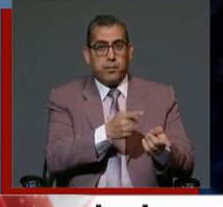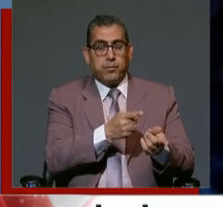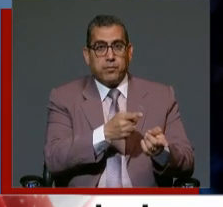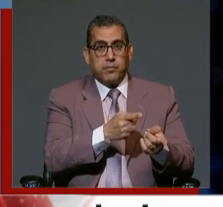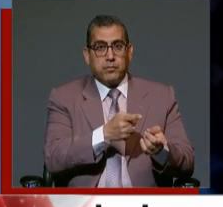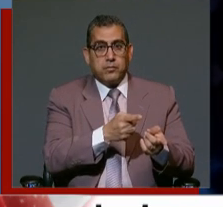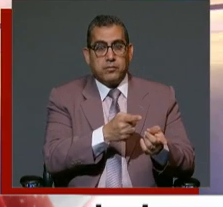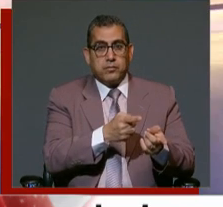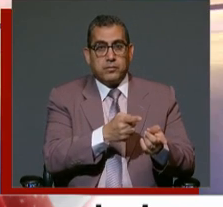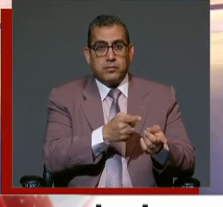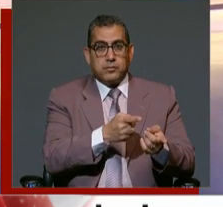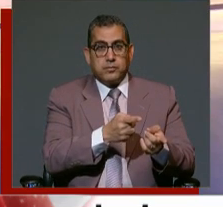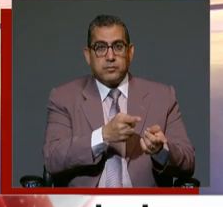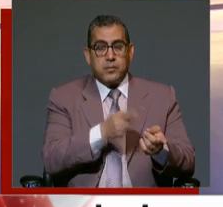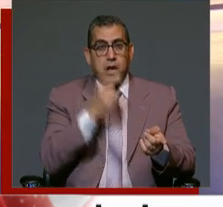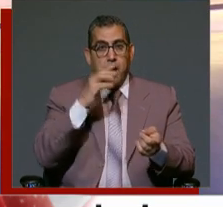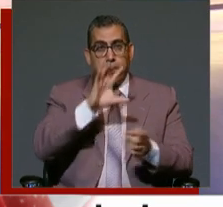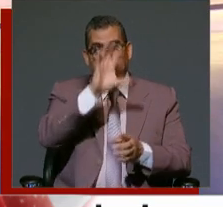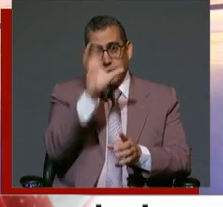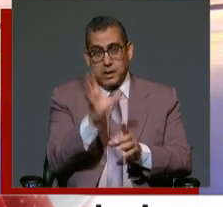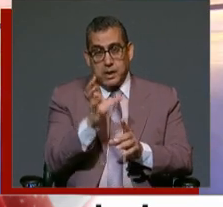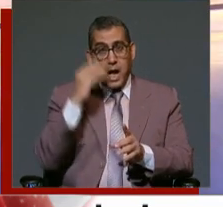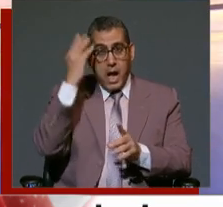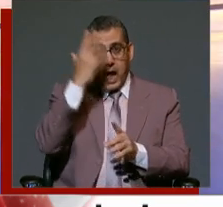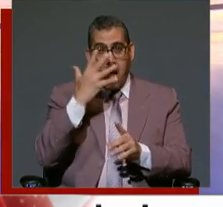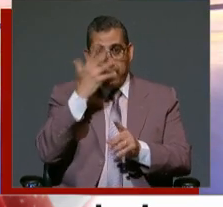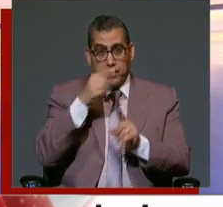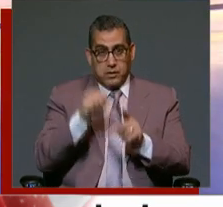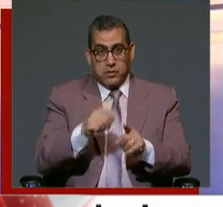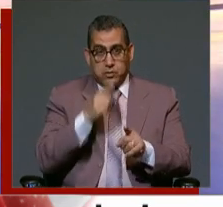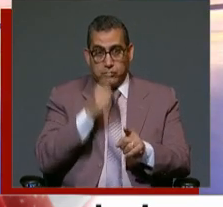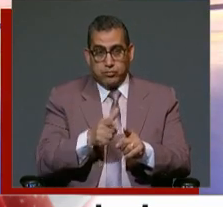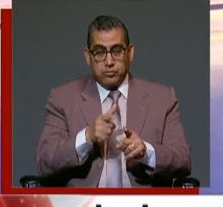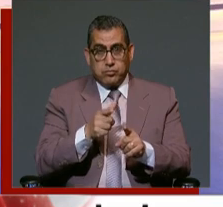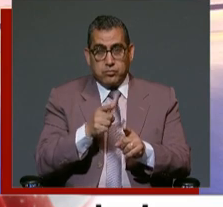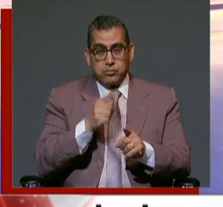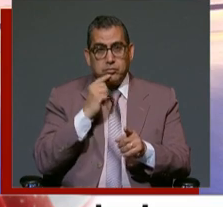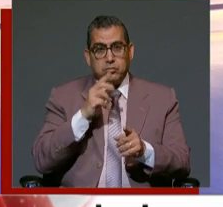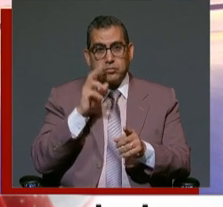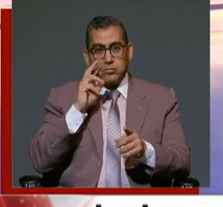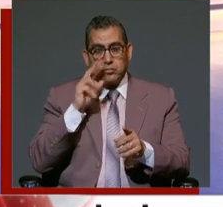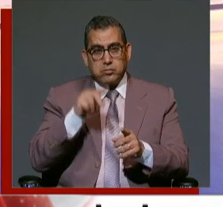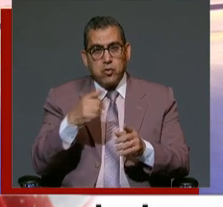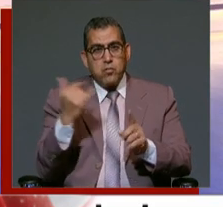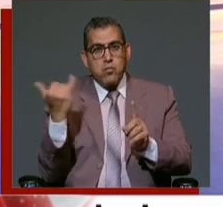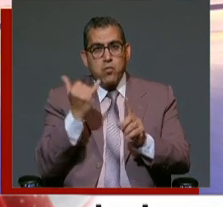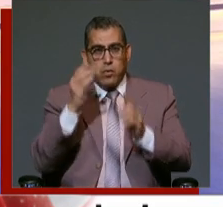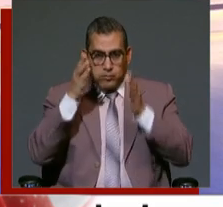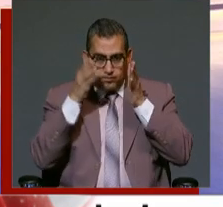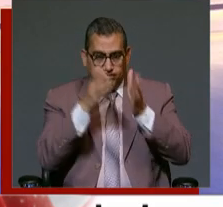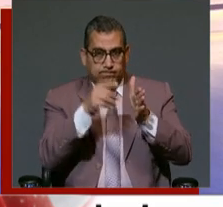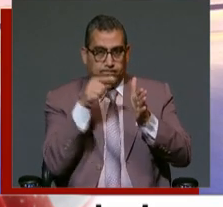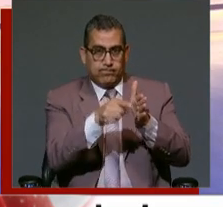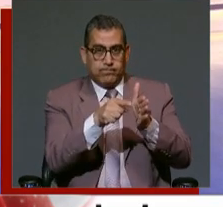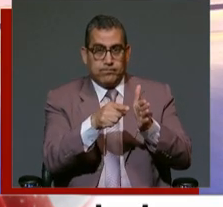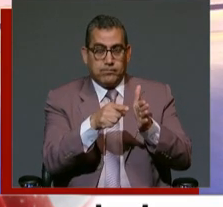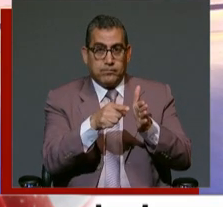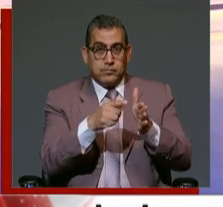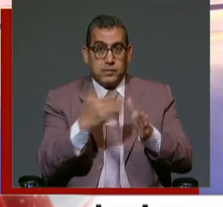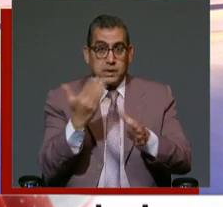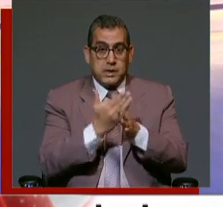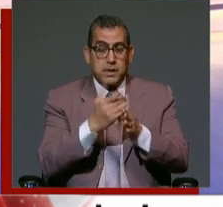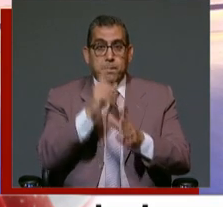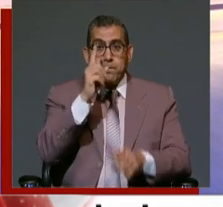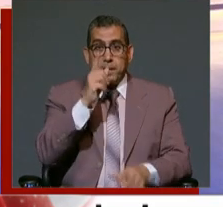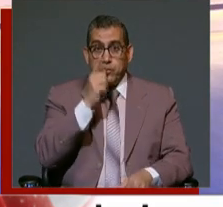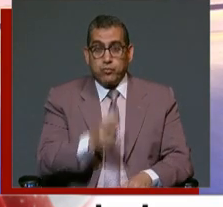فإن القارة الإفريقية في محط الاهتمام العالمي، ولكن دائما